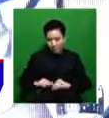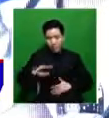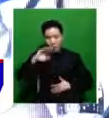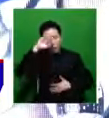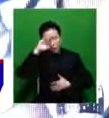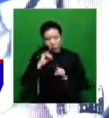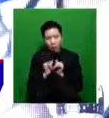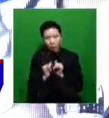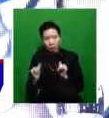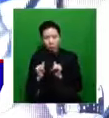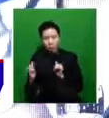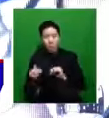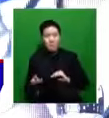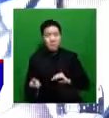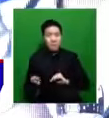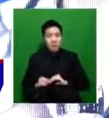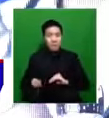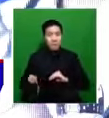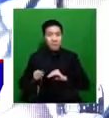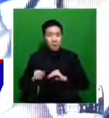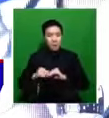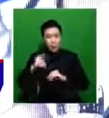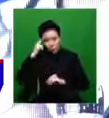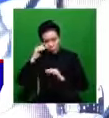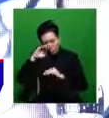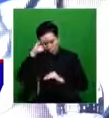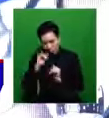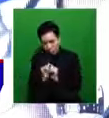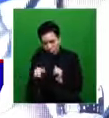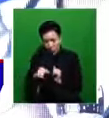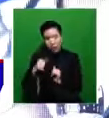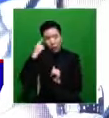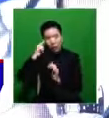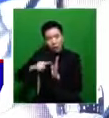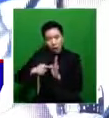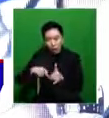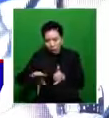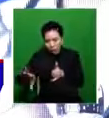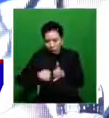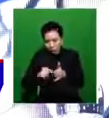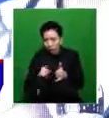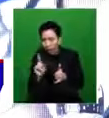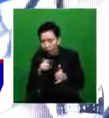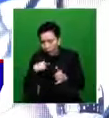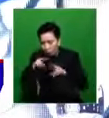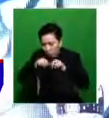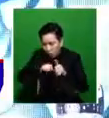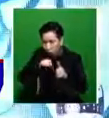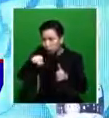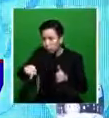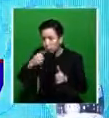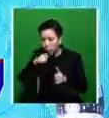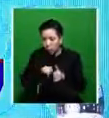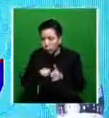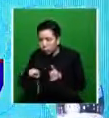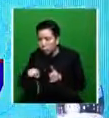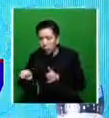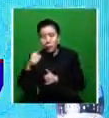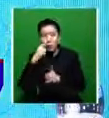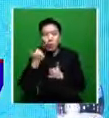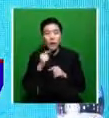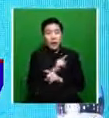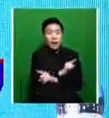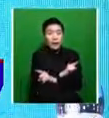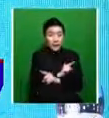ครับในแต่ละวันก็ยังสามารถหาที่ต้นตอว่าทำไมถึงมีการเพิ่มของจำนวนผู้ป่วยแต่จำน